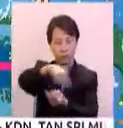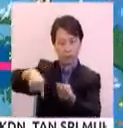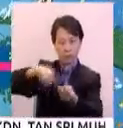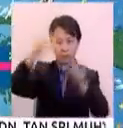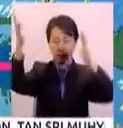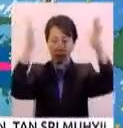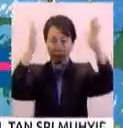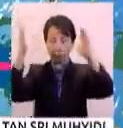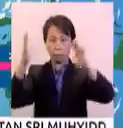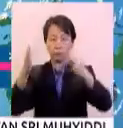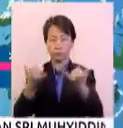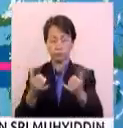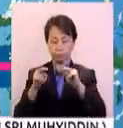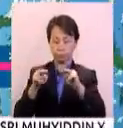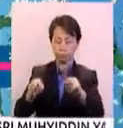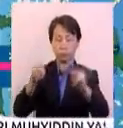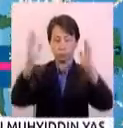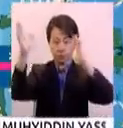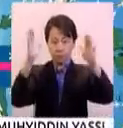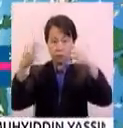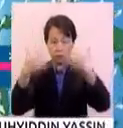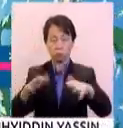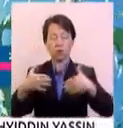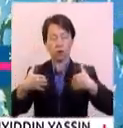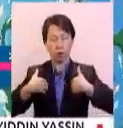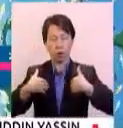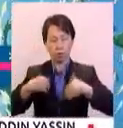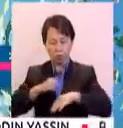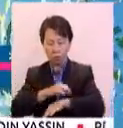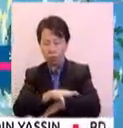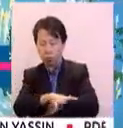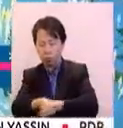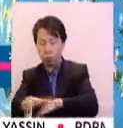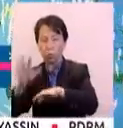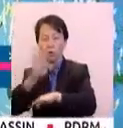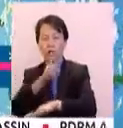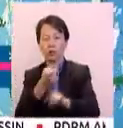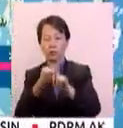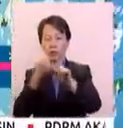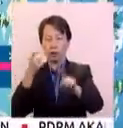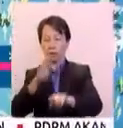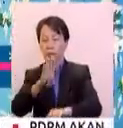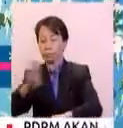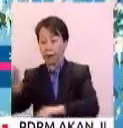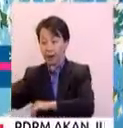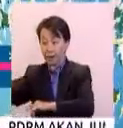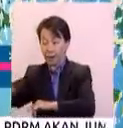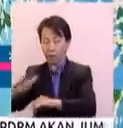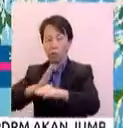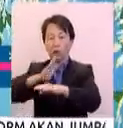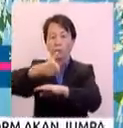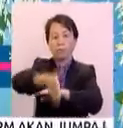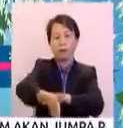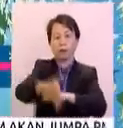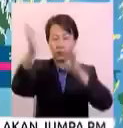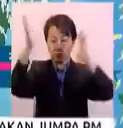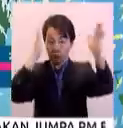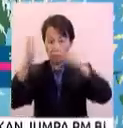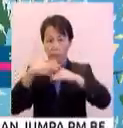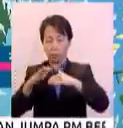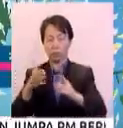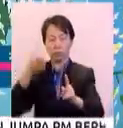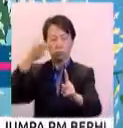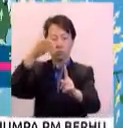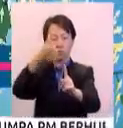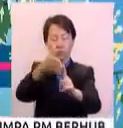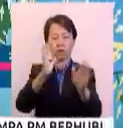negara. Diperhatikan rantau negara telah menerima pengaruh angin dari arah barat laut merentasi semenanjung Malaysia seterusnya menuju ke